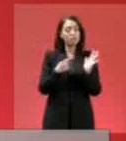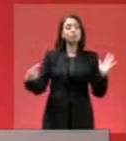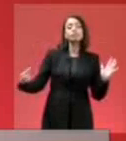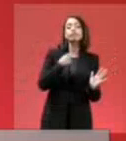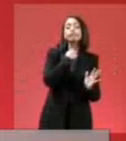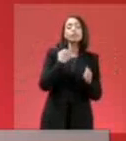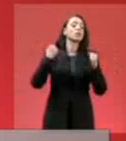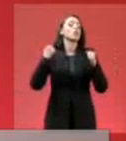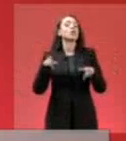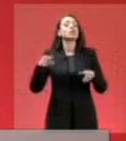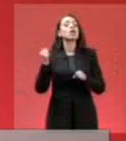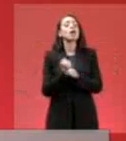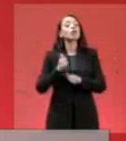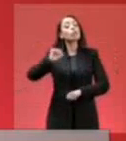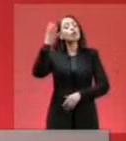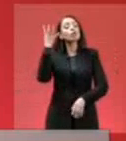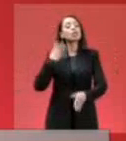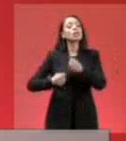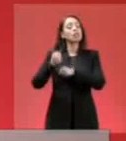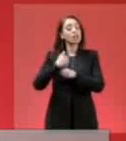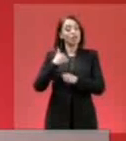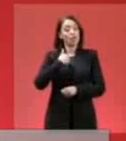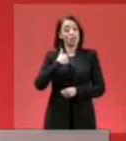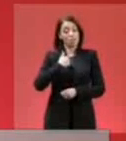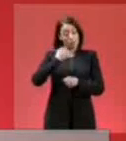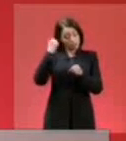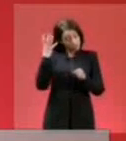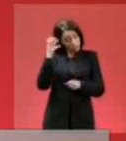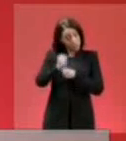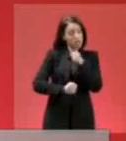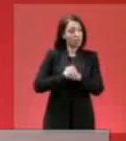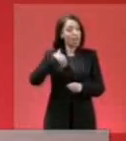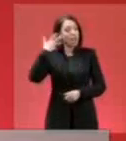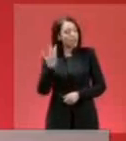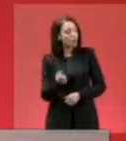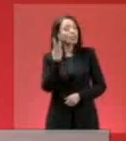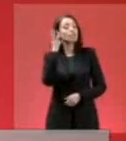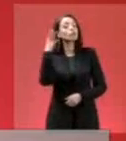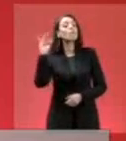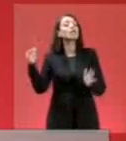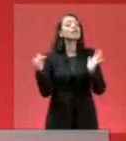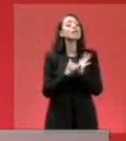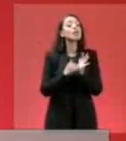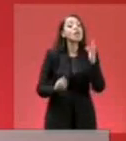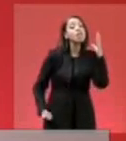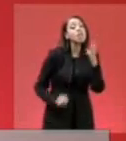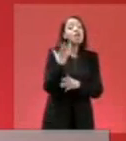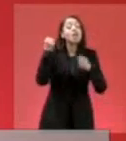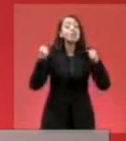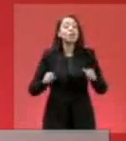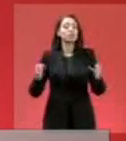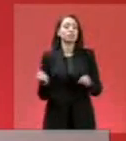θέσεων εργασίας στην πρώτη τετραετία, στη δική μας τετραετία, να έχουμε 350.000 νέες θέσεις